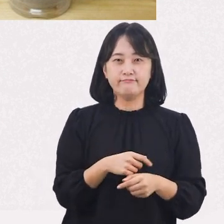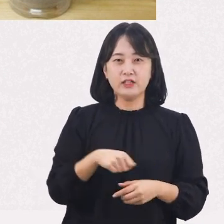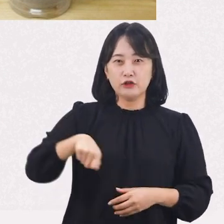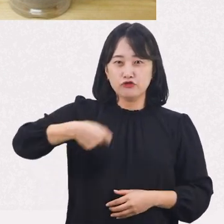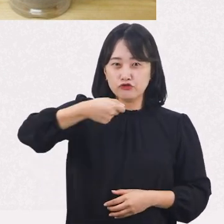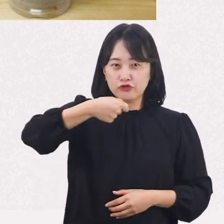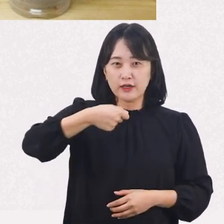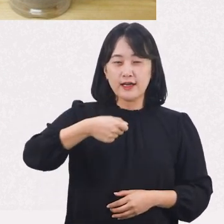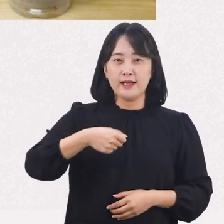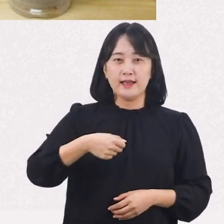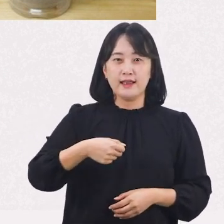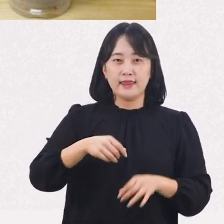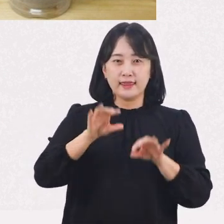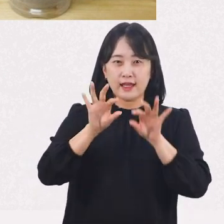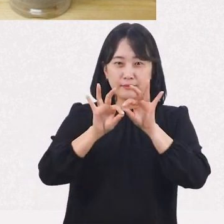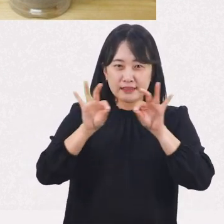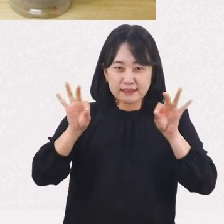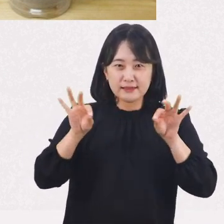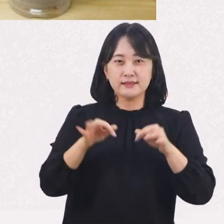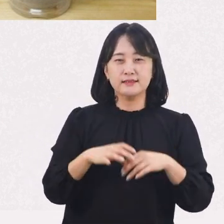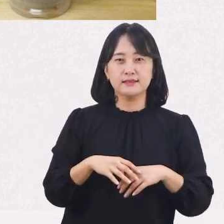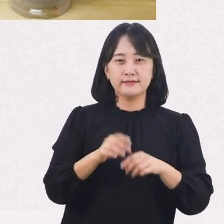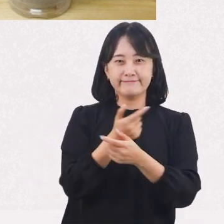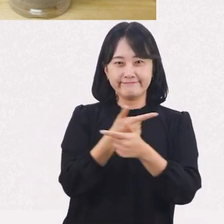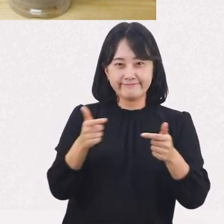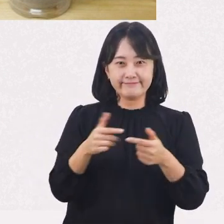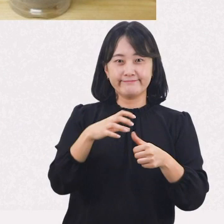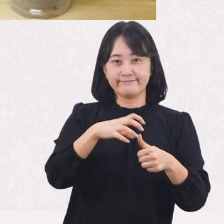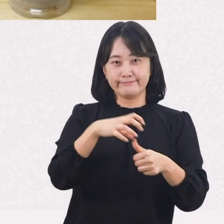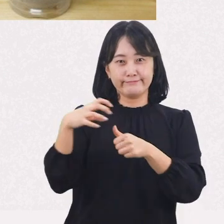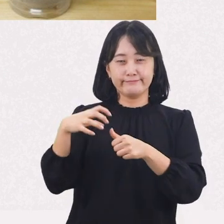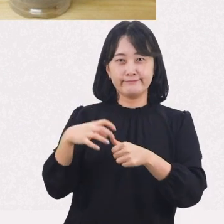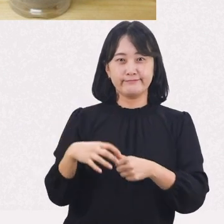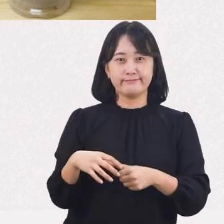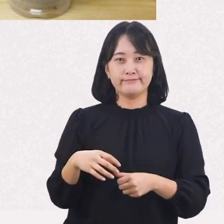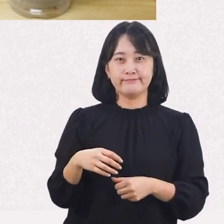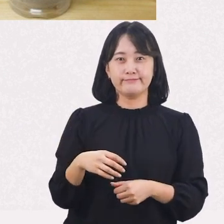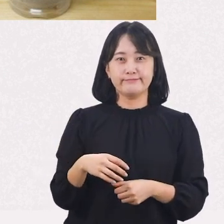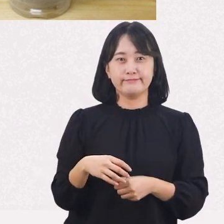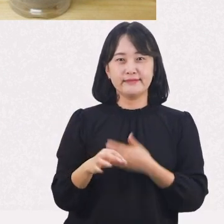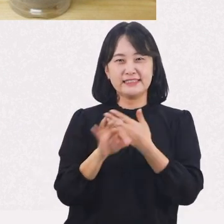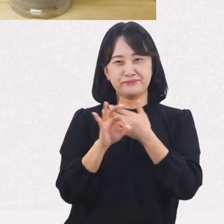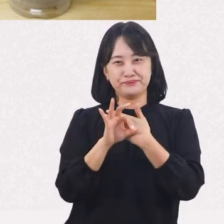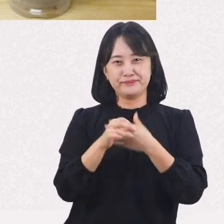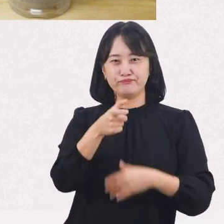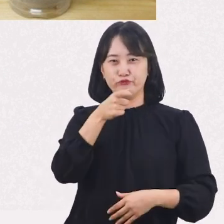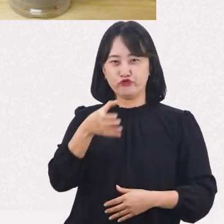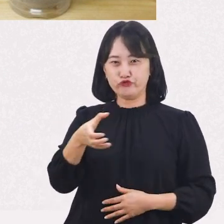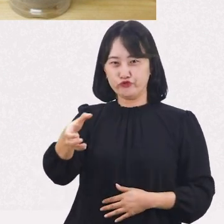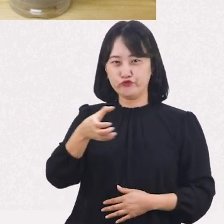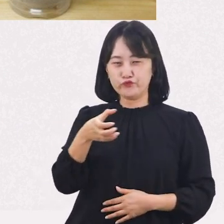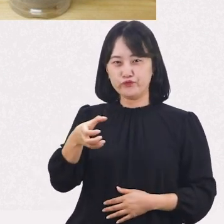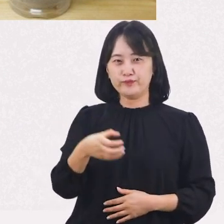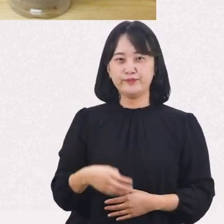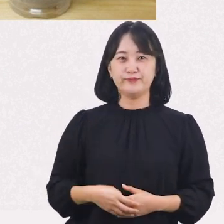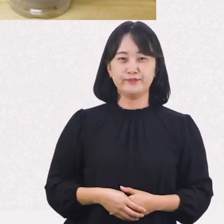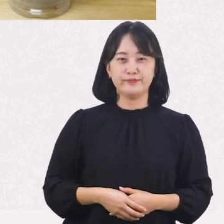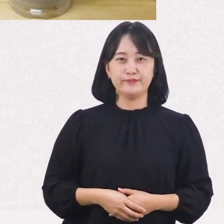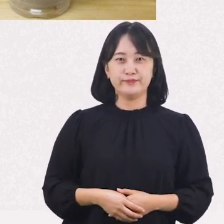숟가락, 스카치 테이프, 메텔렌 블루를 활용해 간이 정수기를 만든 후 물을 정화시켜